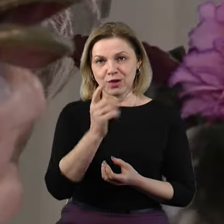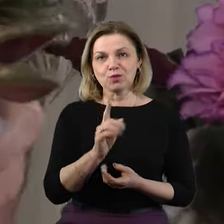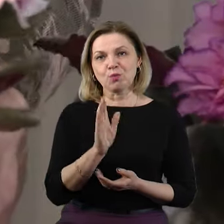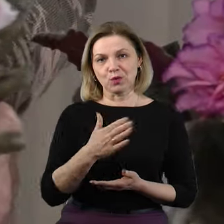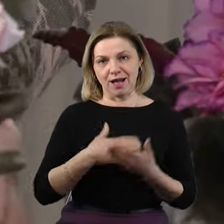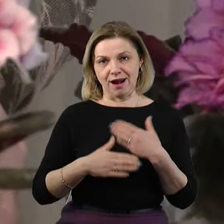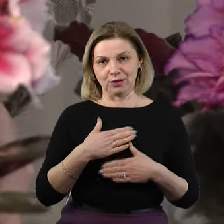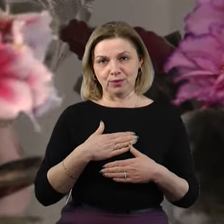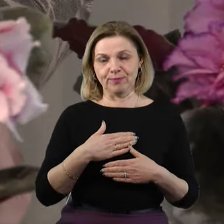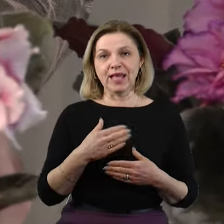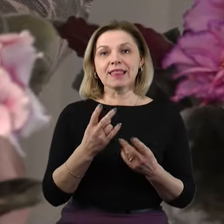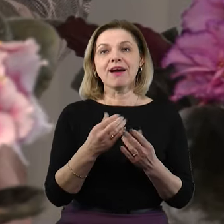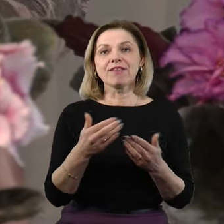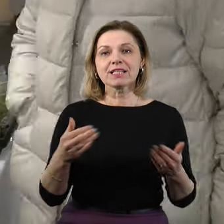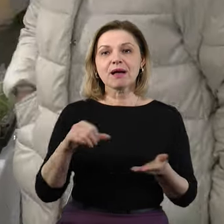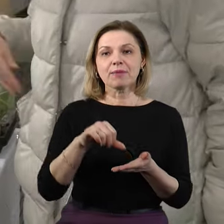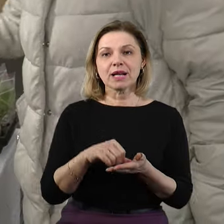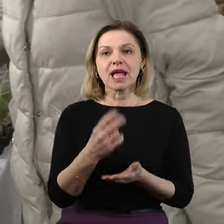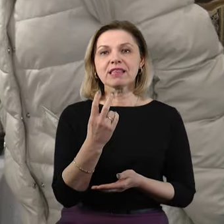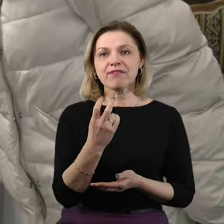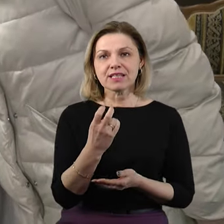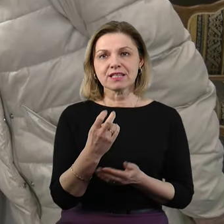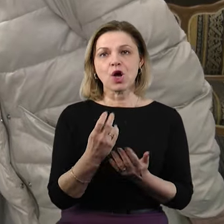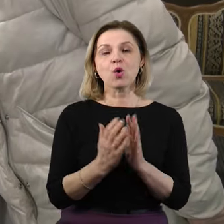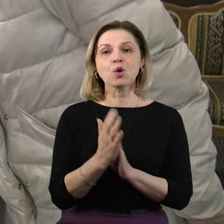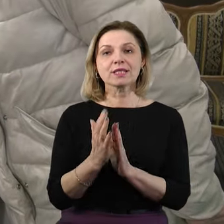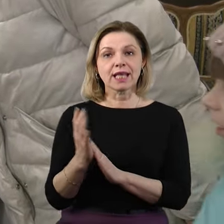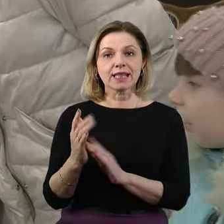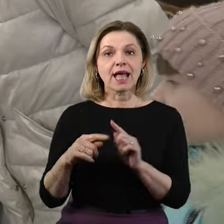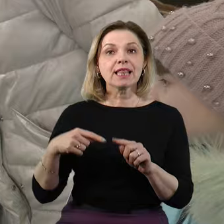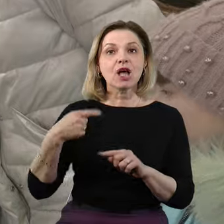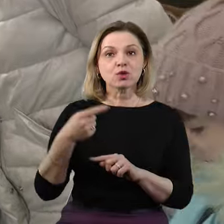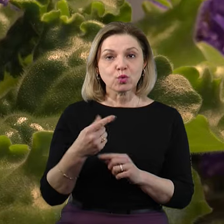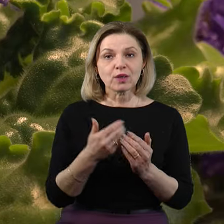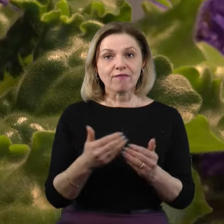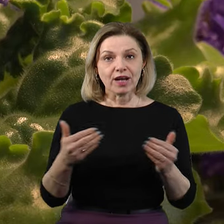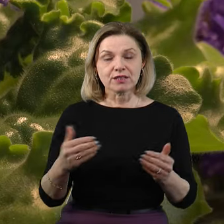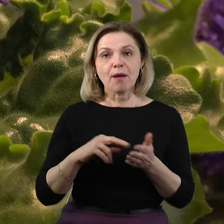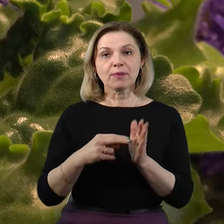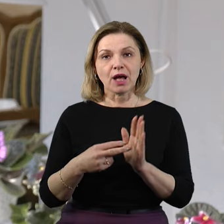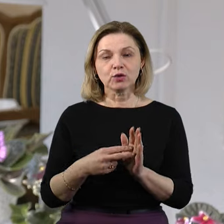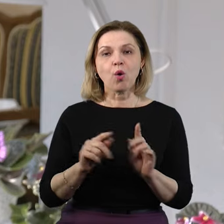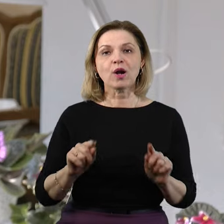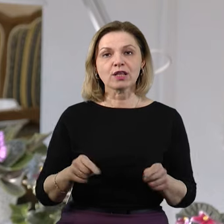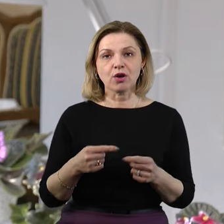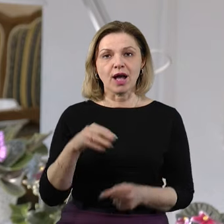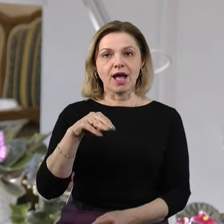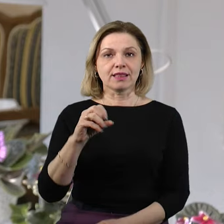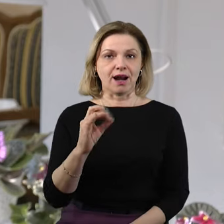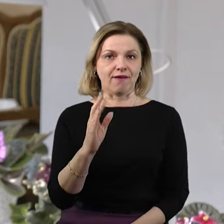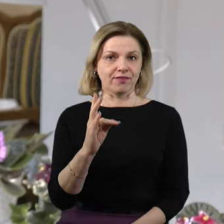радувати на виставці представили понад 200 колекційних рослин наступну виставку квітів планують організувати у травні розповідає